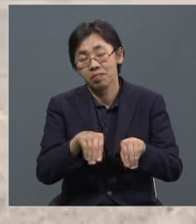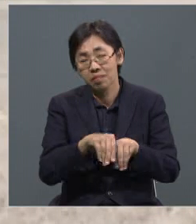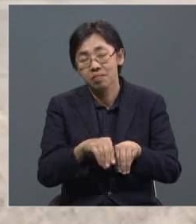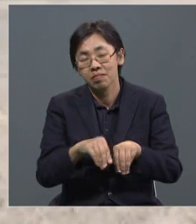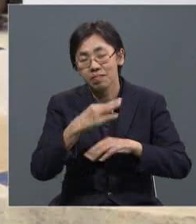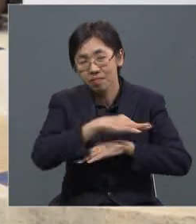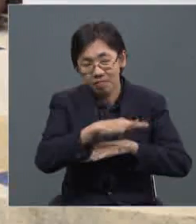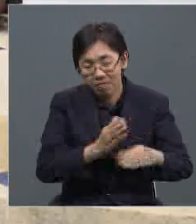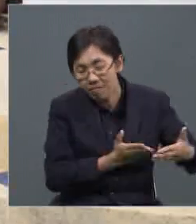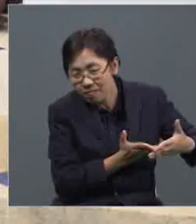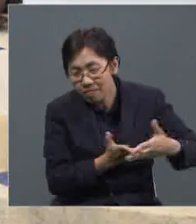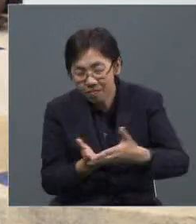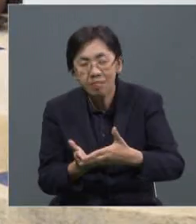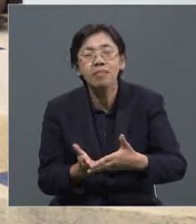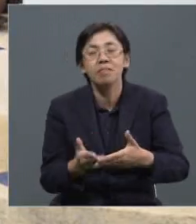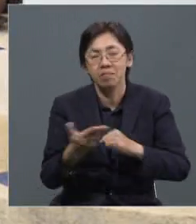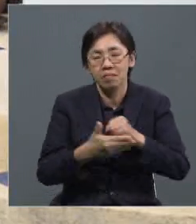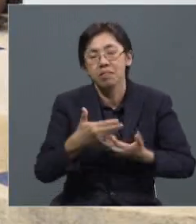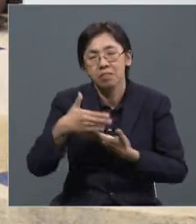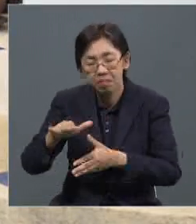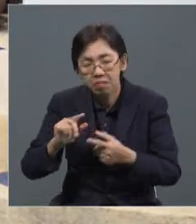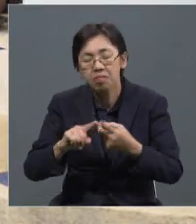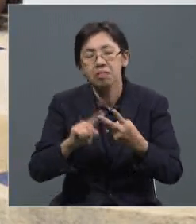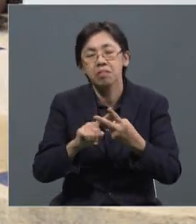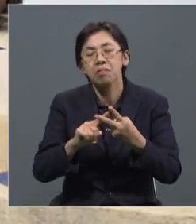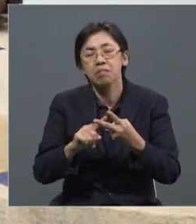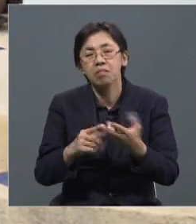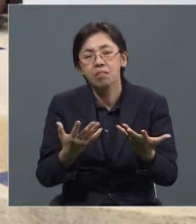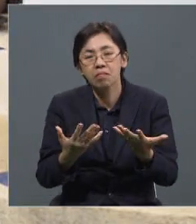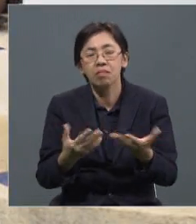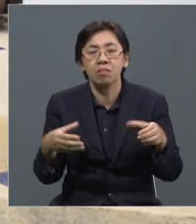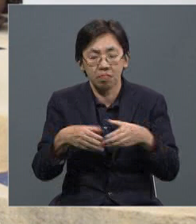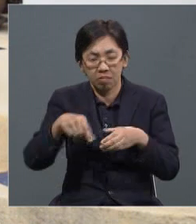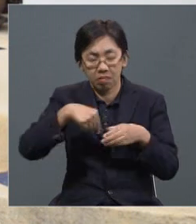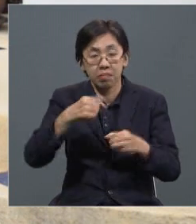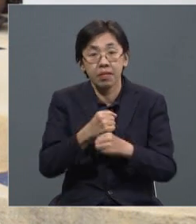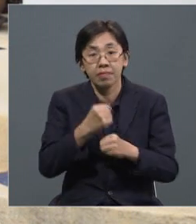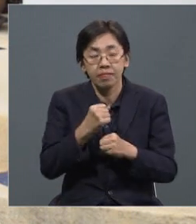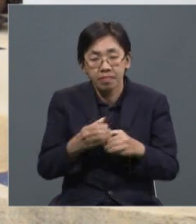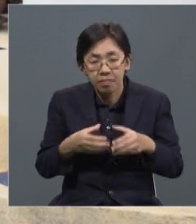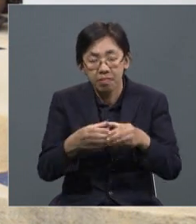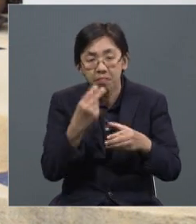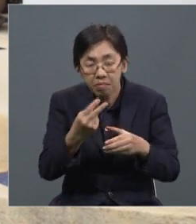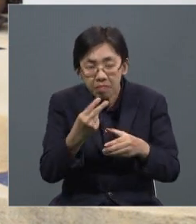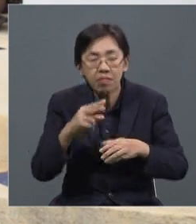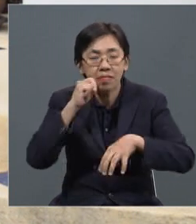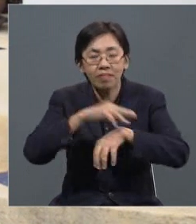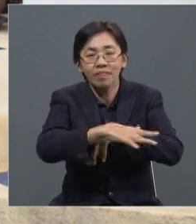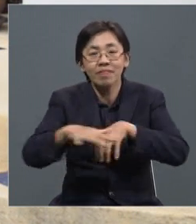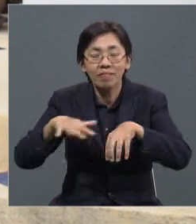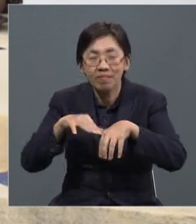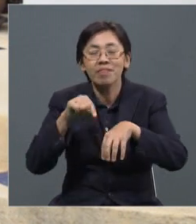างทะเลบ้างซึ่งทางคณะแฟงก็ได้ไปดูงานที่เกาะสารณีนะครับซึ่งตรง